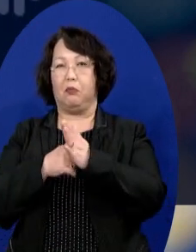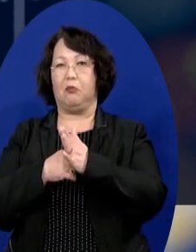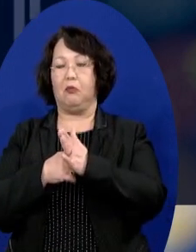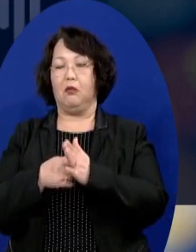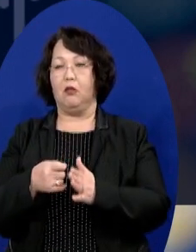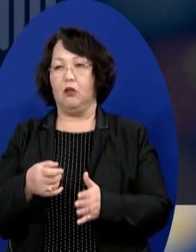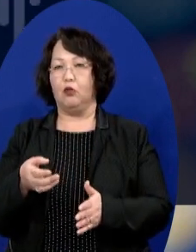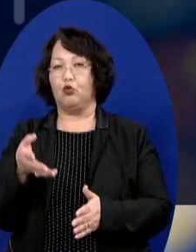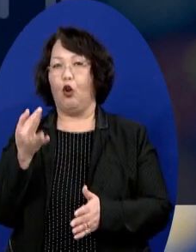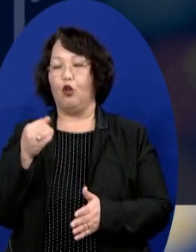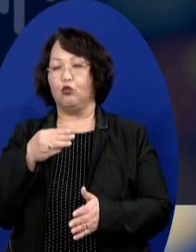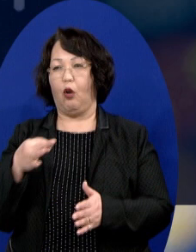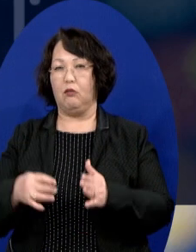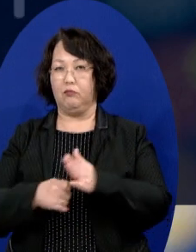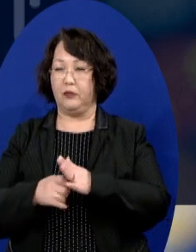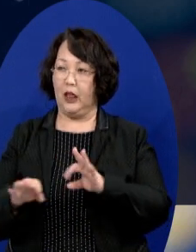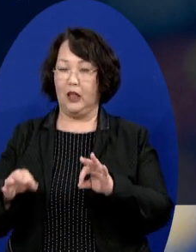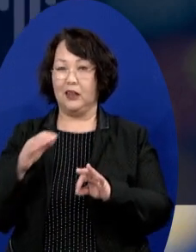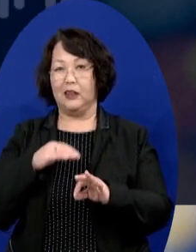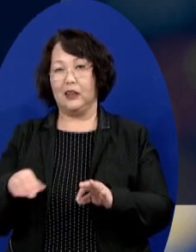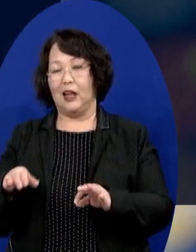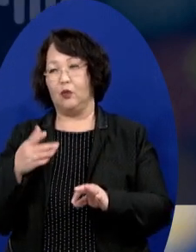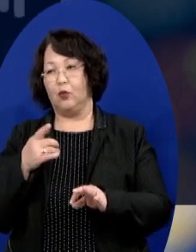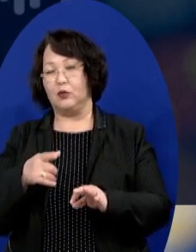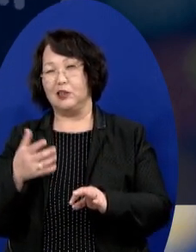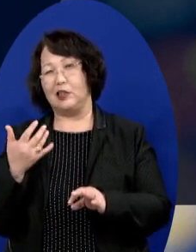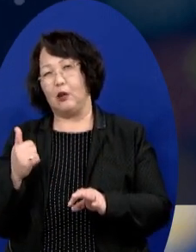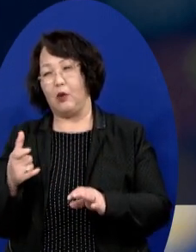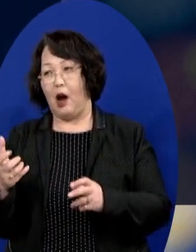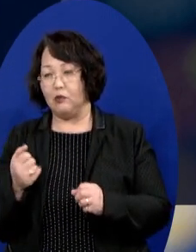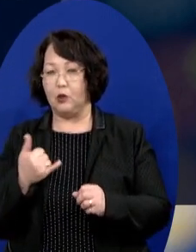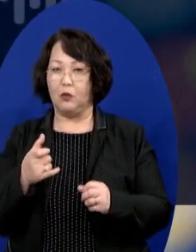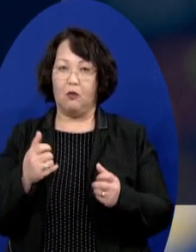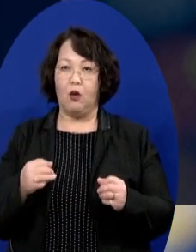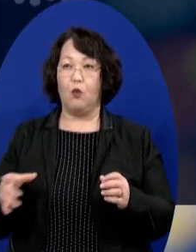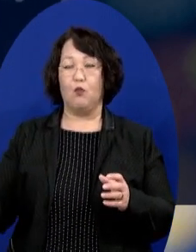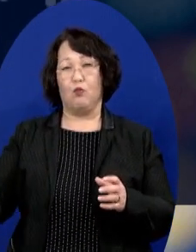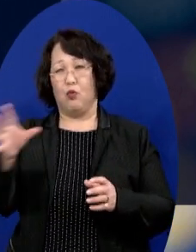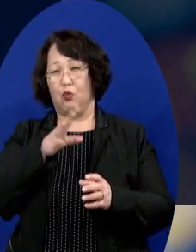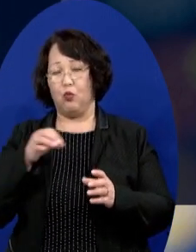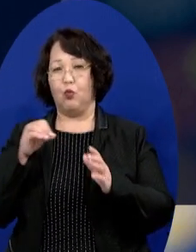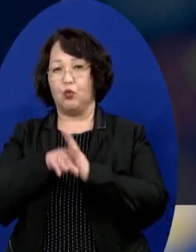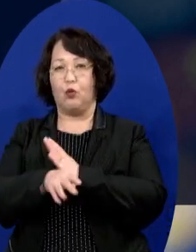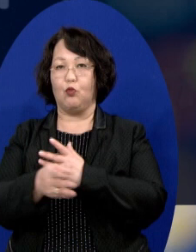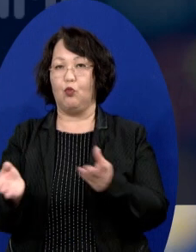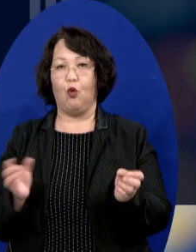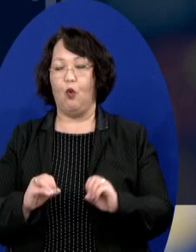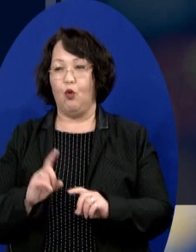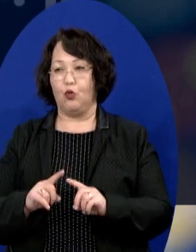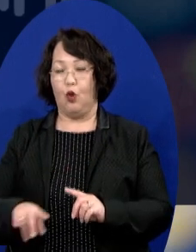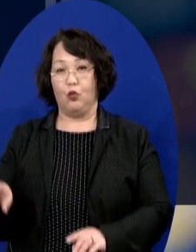хүмүүс бас хартнаад хартнаад жадаг. Яг хүн болгонд бол яд хөвдгөө. Тэгээ нөгөө нэг хөдөө орон нутгийн дээр